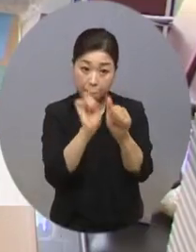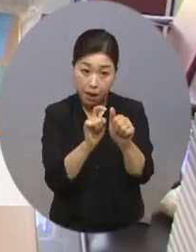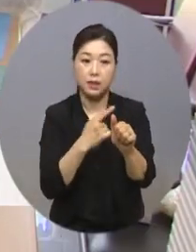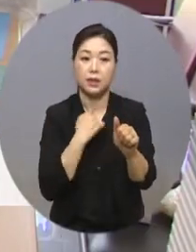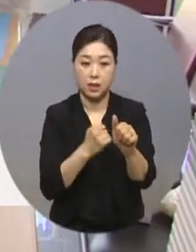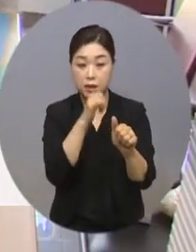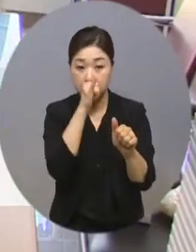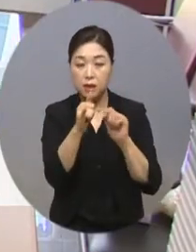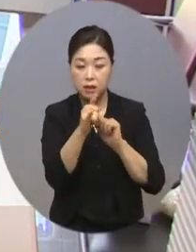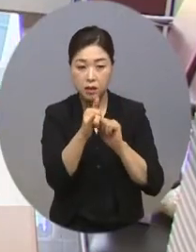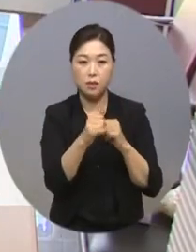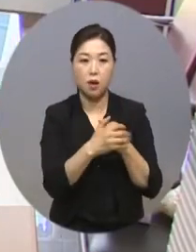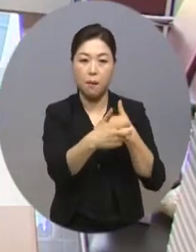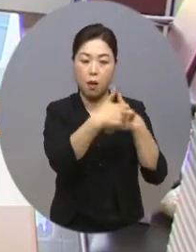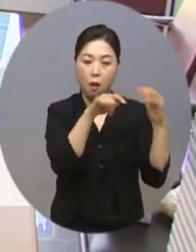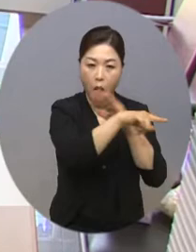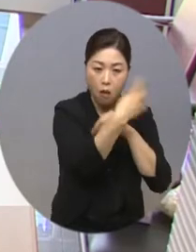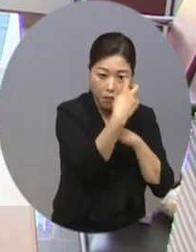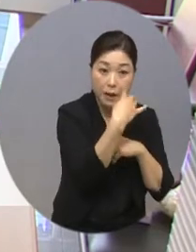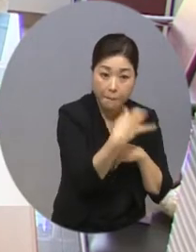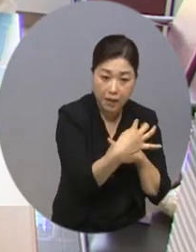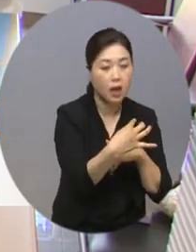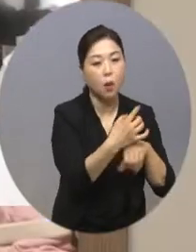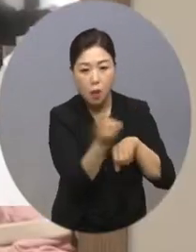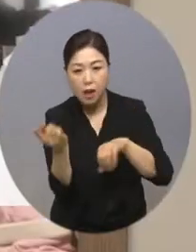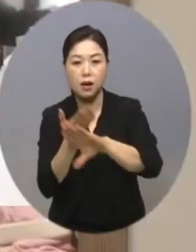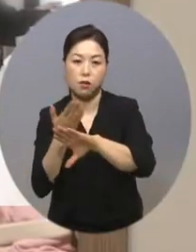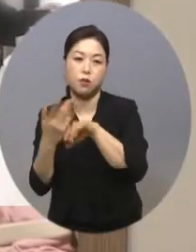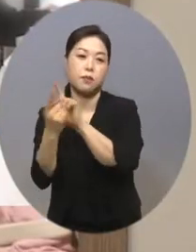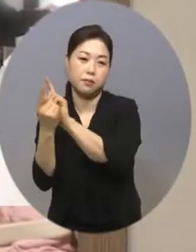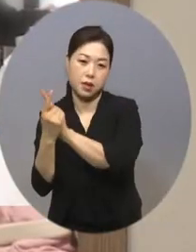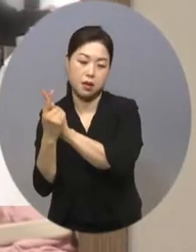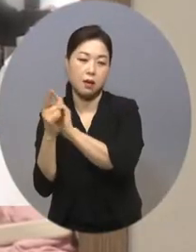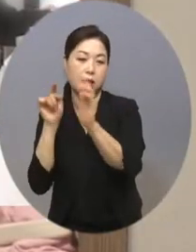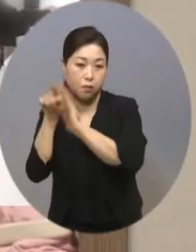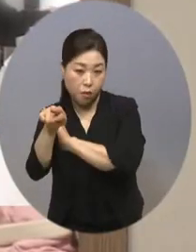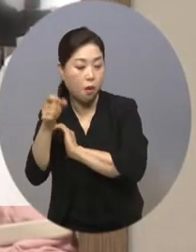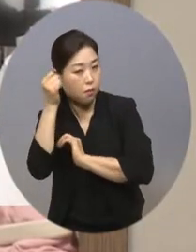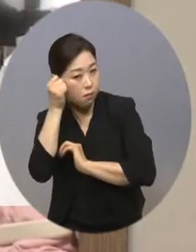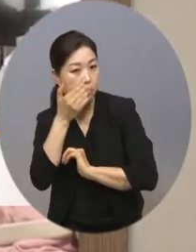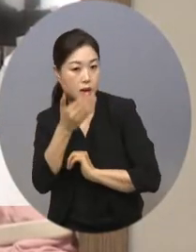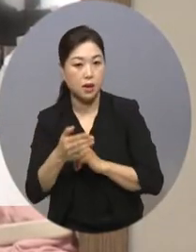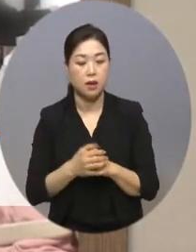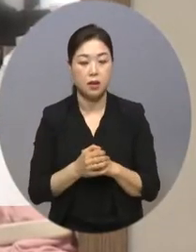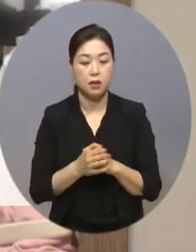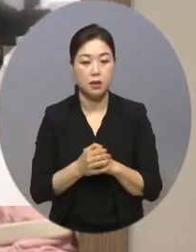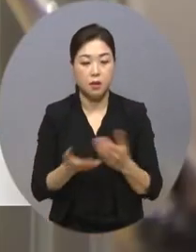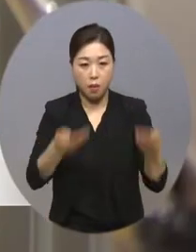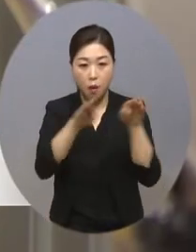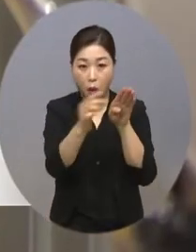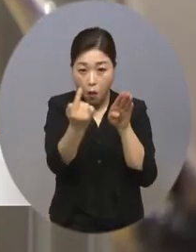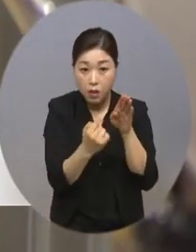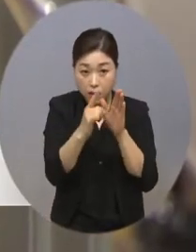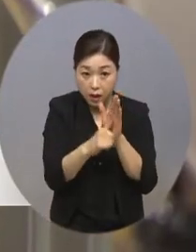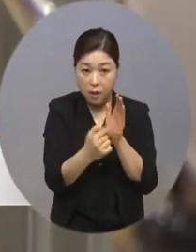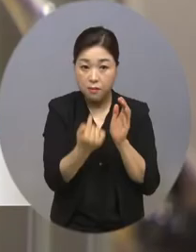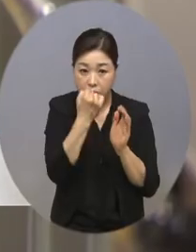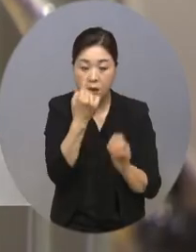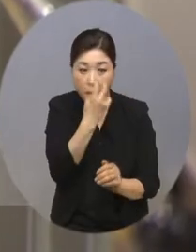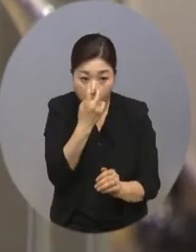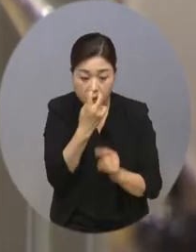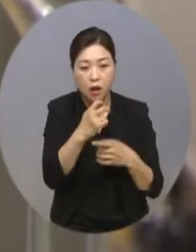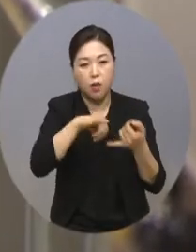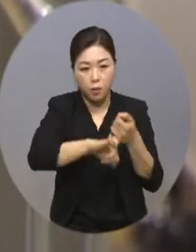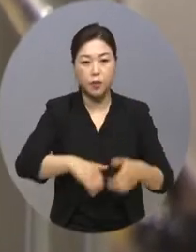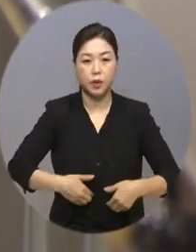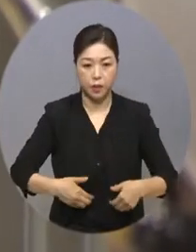진료가 아니어도 외출 외박이 허용됩니다. 다만 복귀할 때 PCR이나 신속 항원 검사는 반드시 받아야